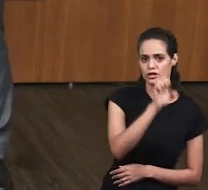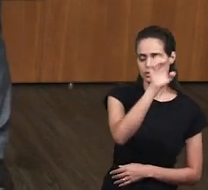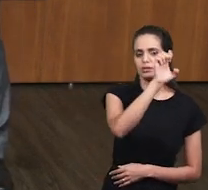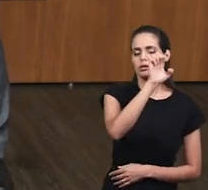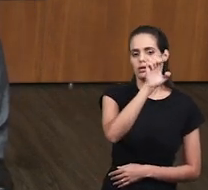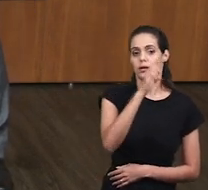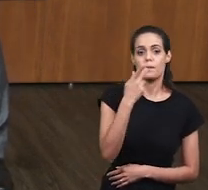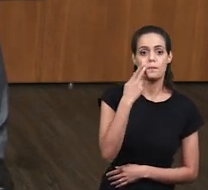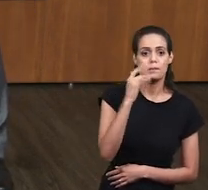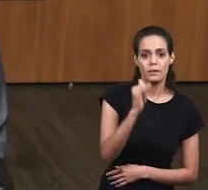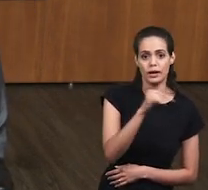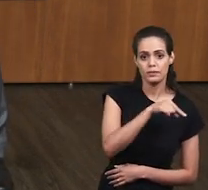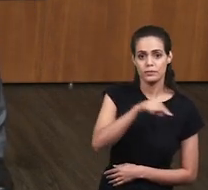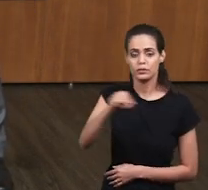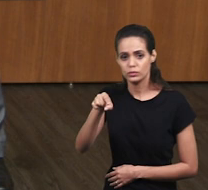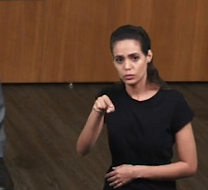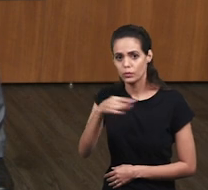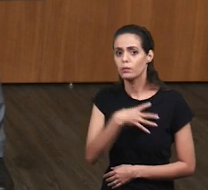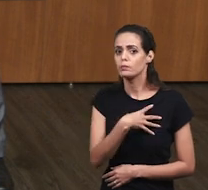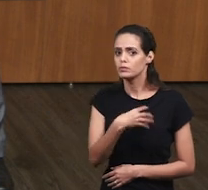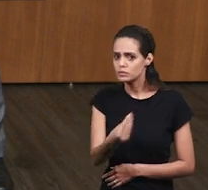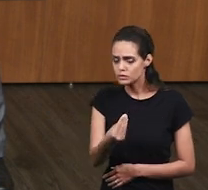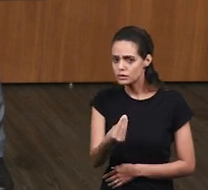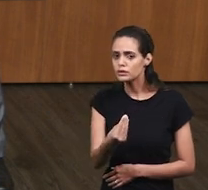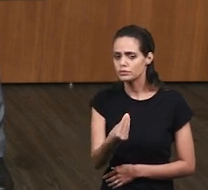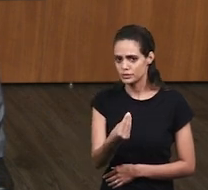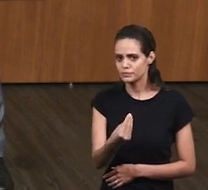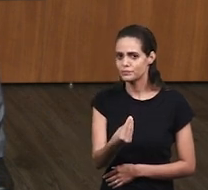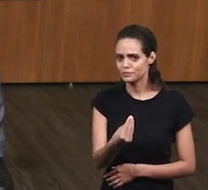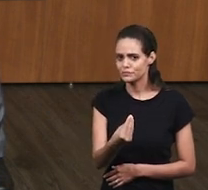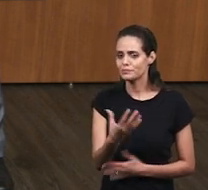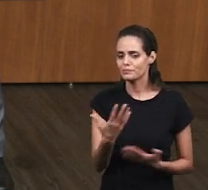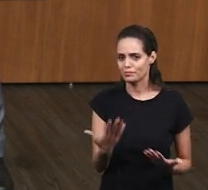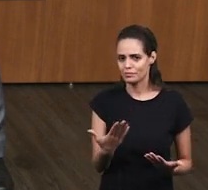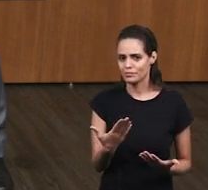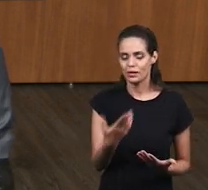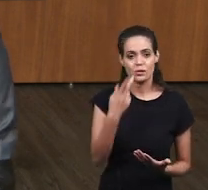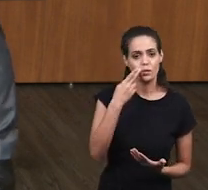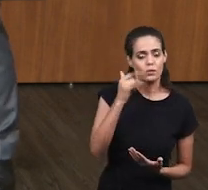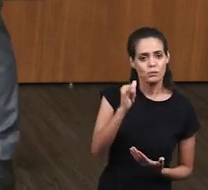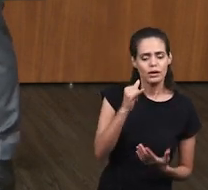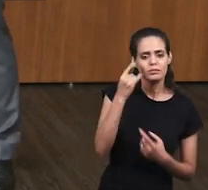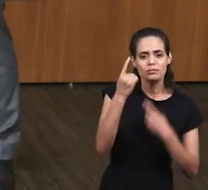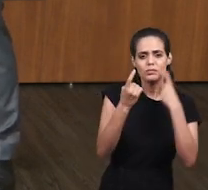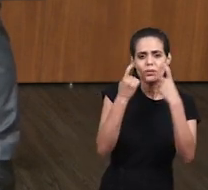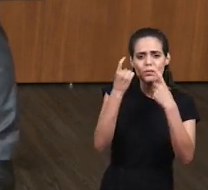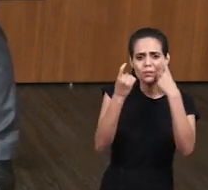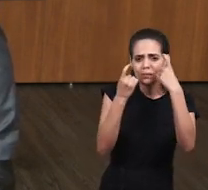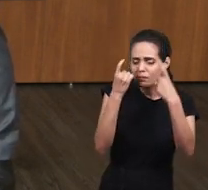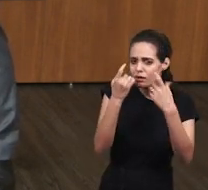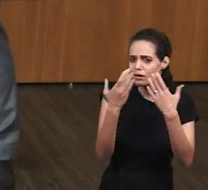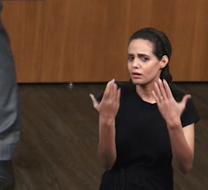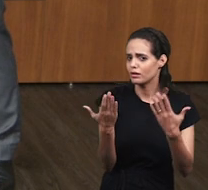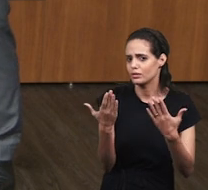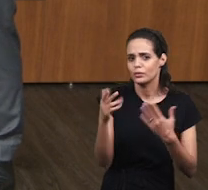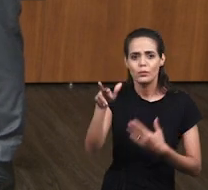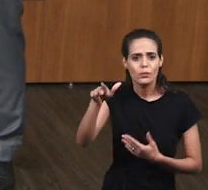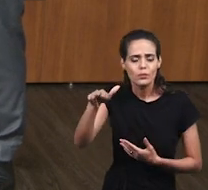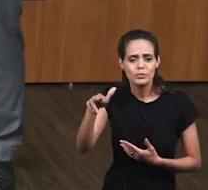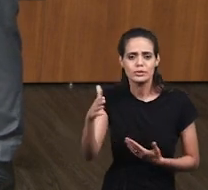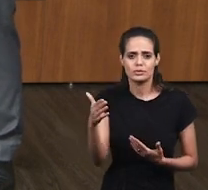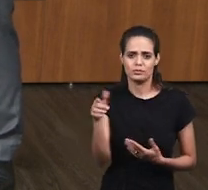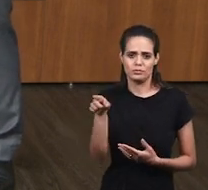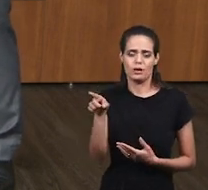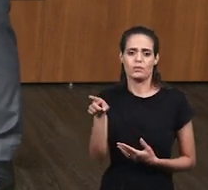de David était la préoccupation du Père. Le Père était préoccupé avec eux. Et le Père avait pour eux quelque chose de